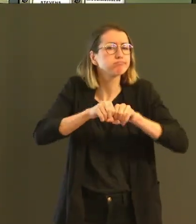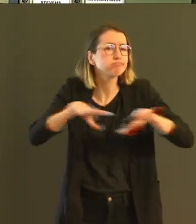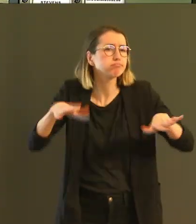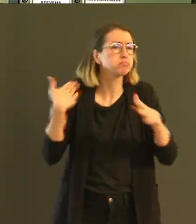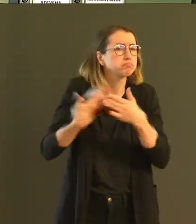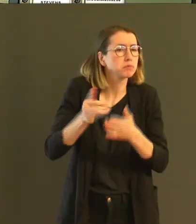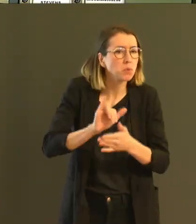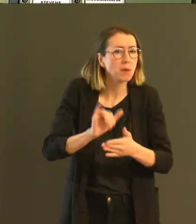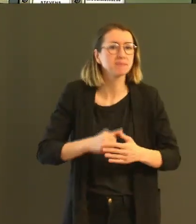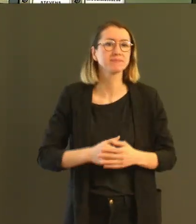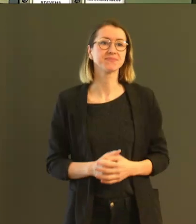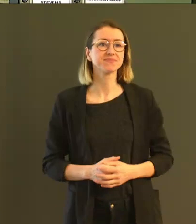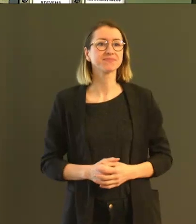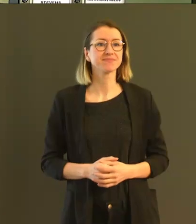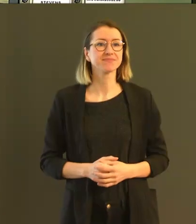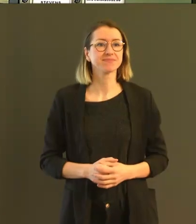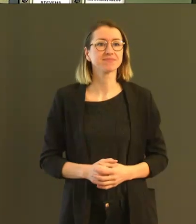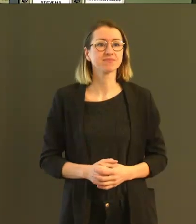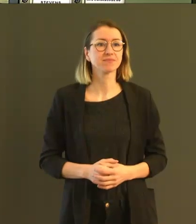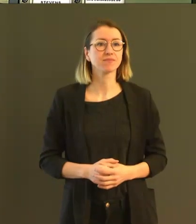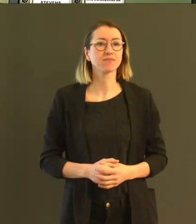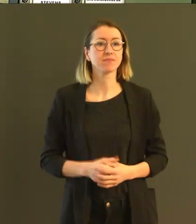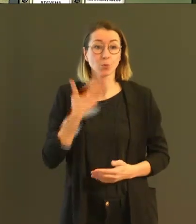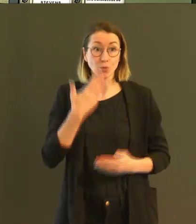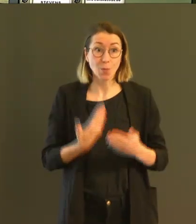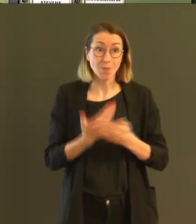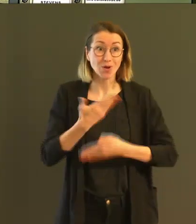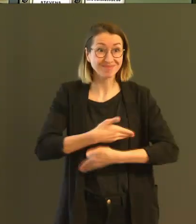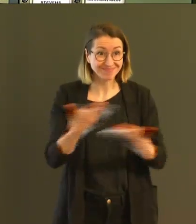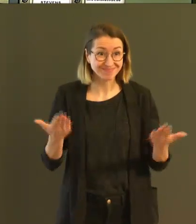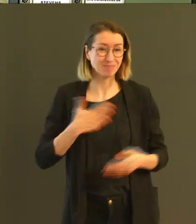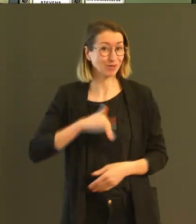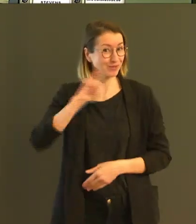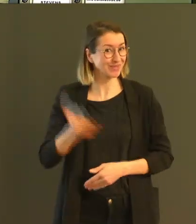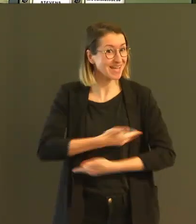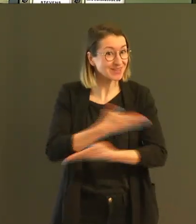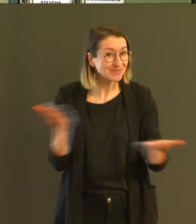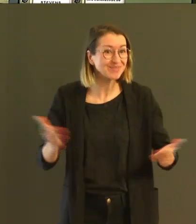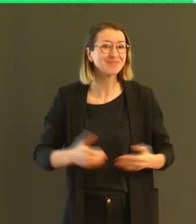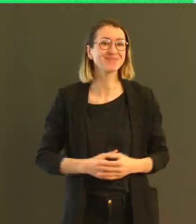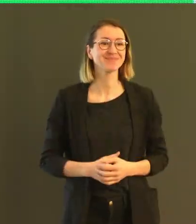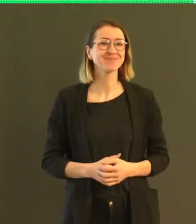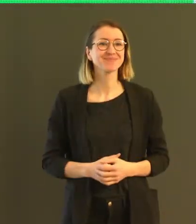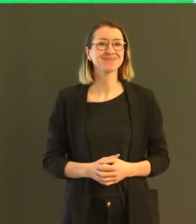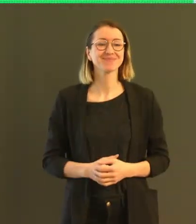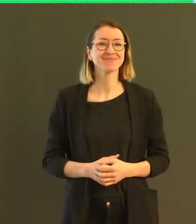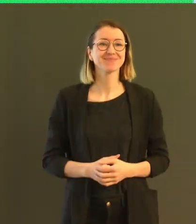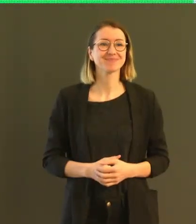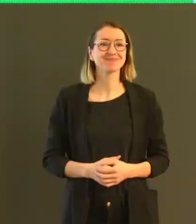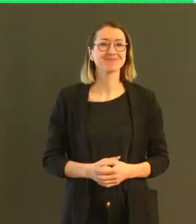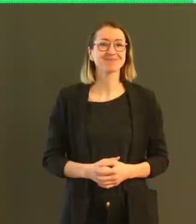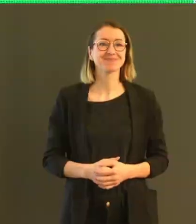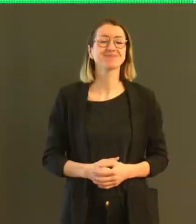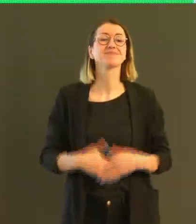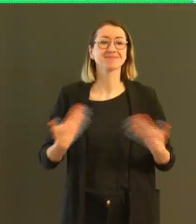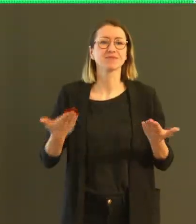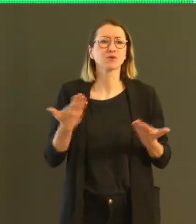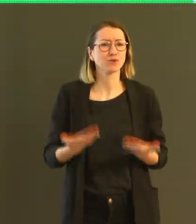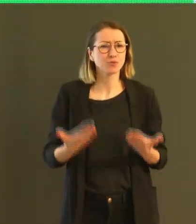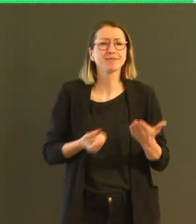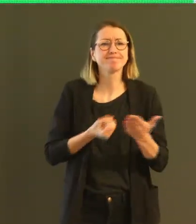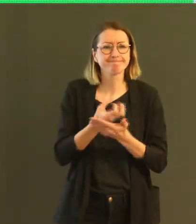comment rennes bonjour à toutes et bonjour à tous alors nous allons vous donner aujourd'hui les données épidémiologiques